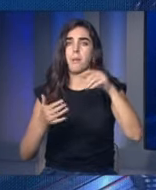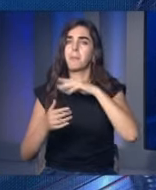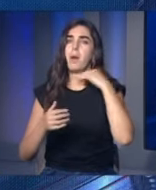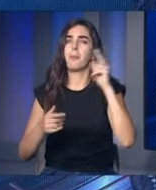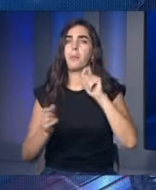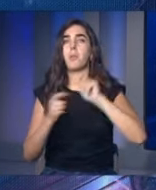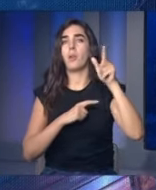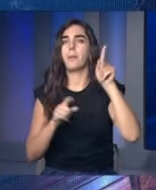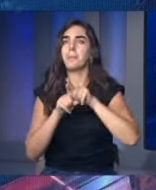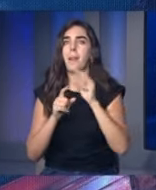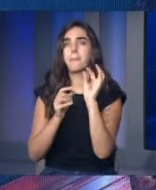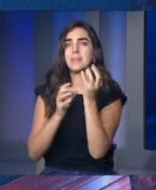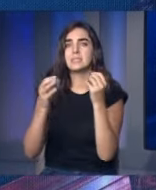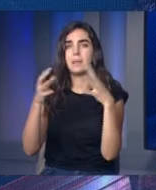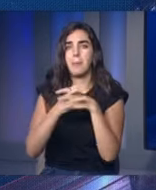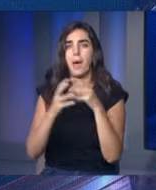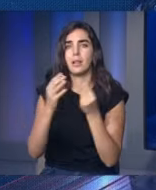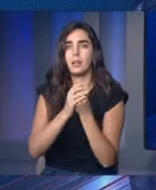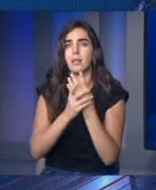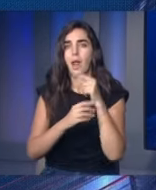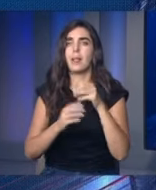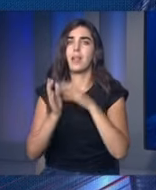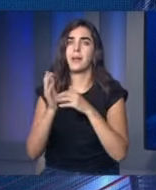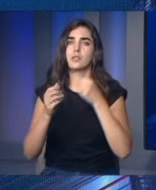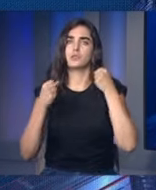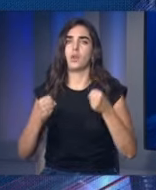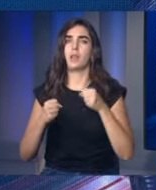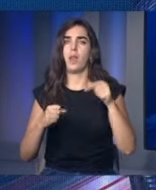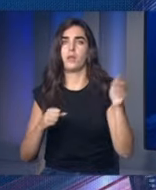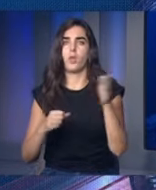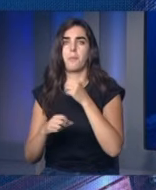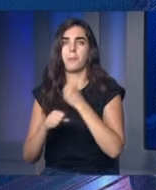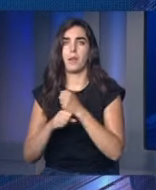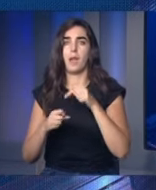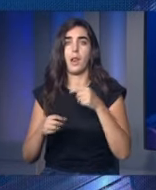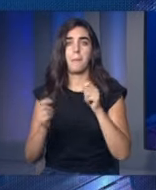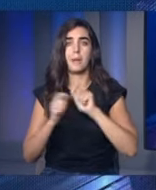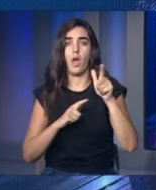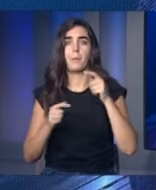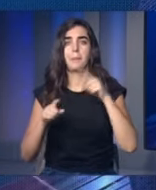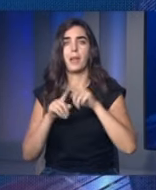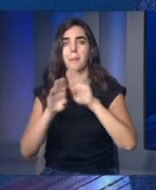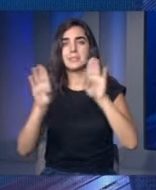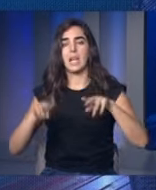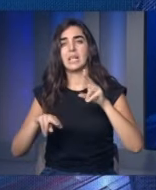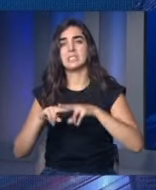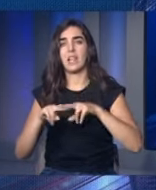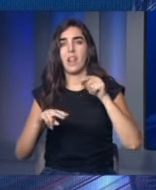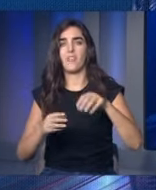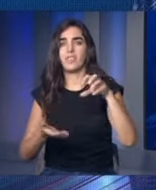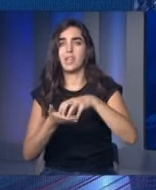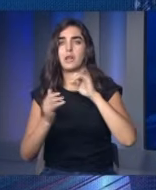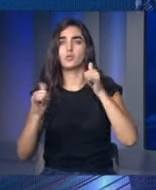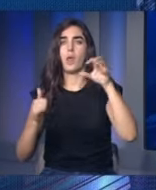للمقاومة بصلة، وهذا أمر محسوم، وتاريخ سلطان باشا الأطرش شريك بكل جبهات المقاومة. إن المسرحية الإسرائيلية في مجدل